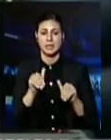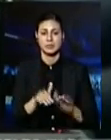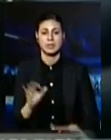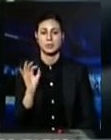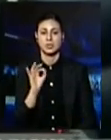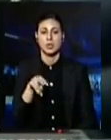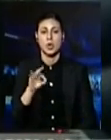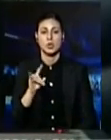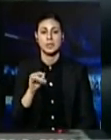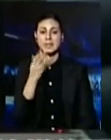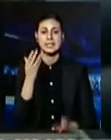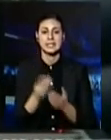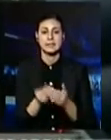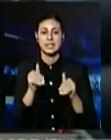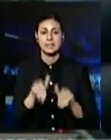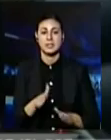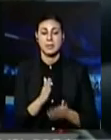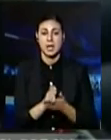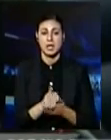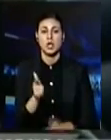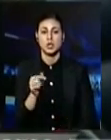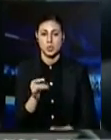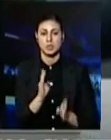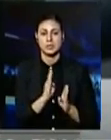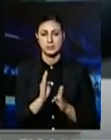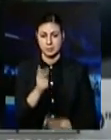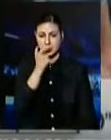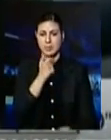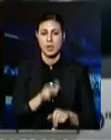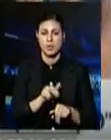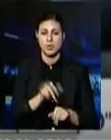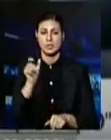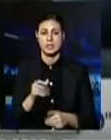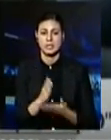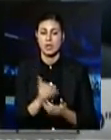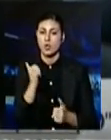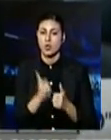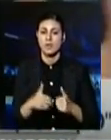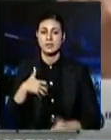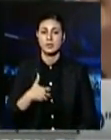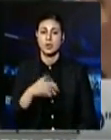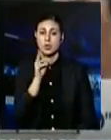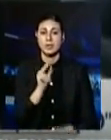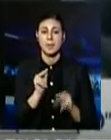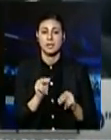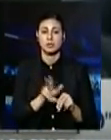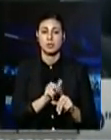ბატონი ლორთქიფანიძის პირადი გადაწყვეტილება. გიორგი წესიერი პოლიციელია და ყოველთვის სამწუხაროა, როდესაც პატიოსანი